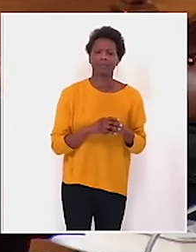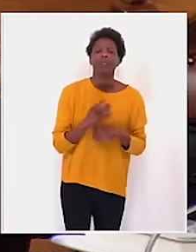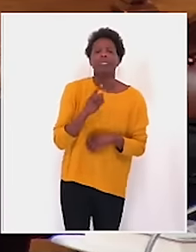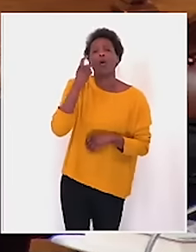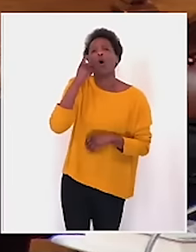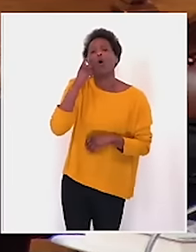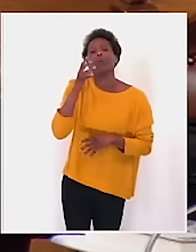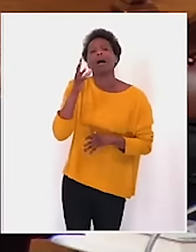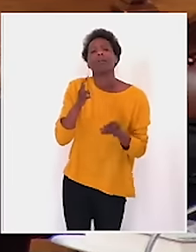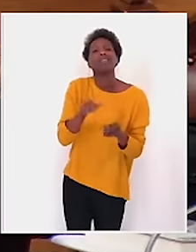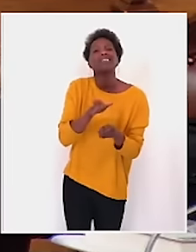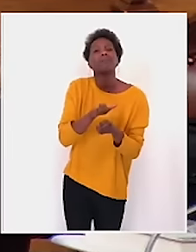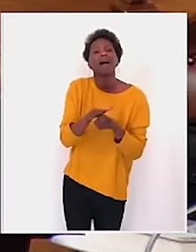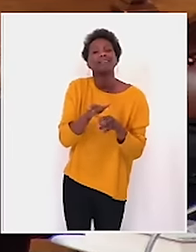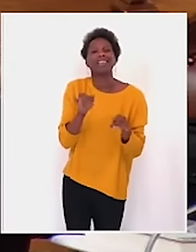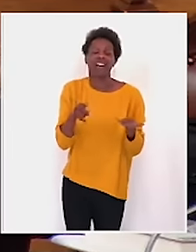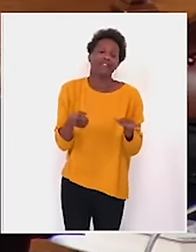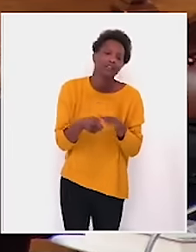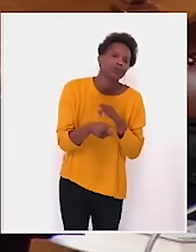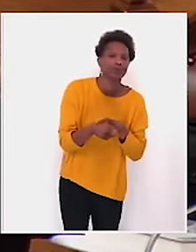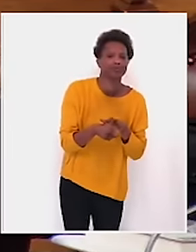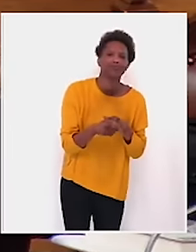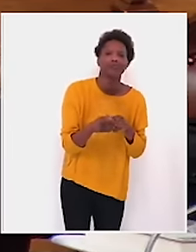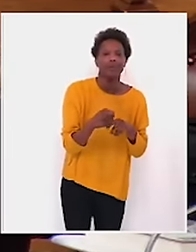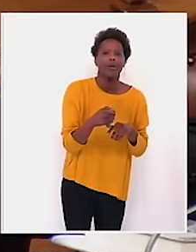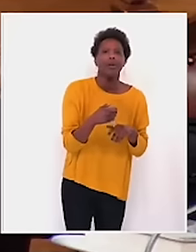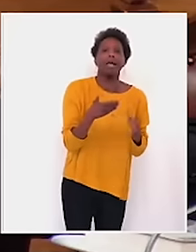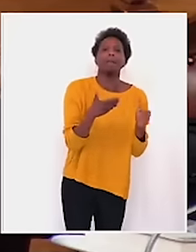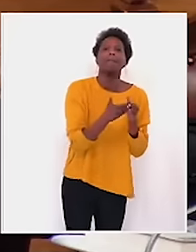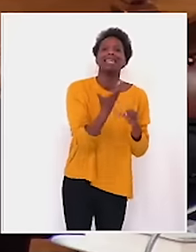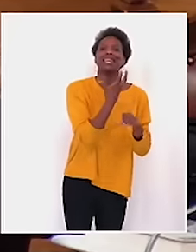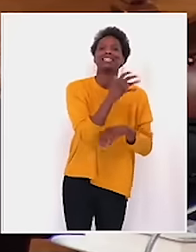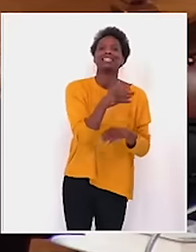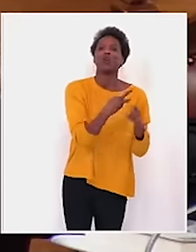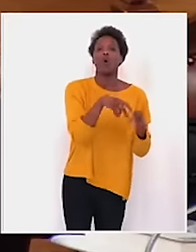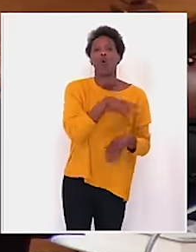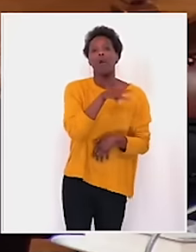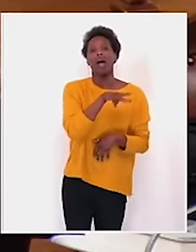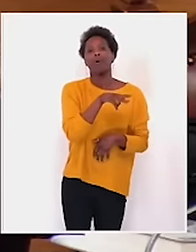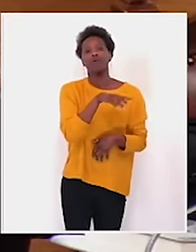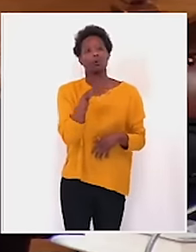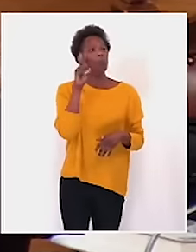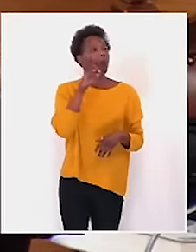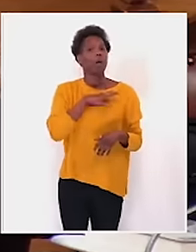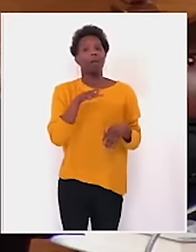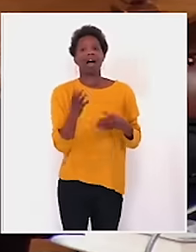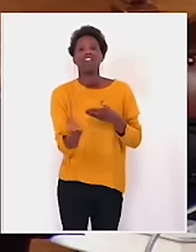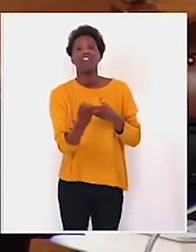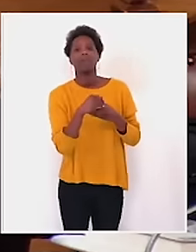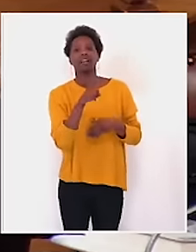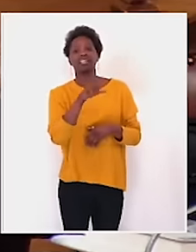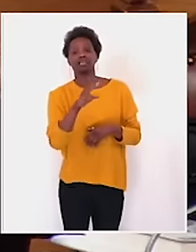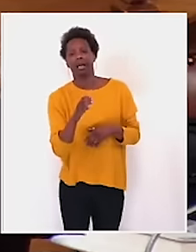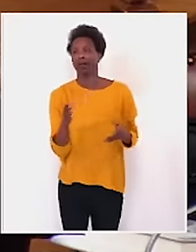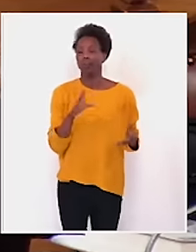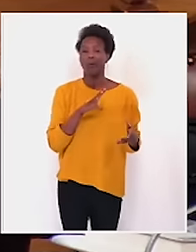une insuffisance des subventions, 1 500 € par appartement. On peut penser que, parce que c'est justifié par le fait que c'est dans une ZAC. Enfin bon, il y a ces histoires un peu subtiles